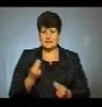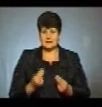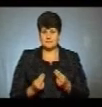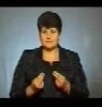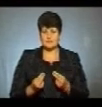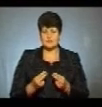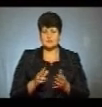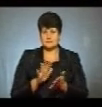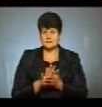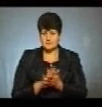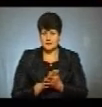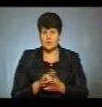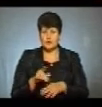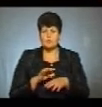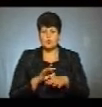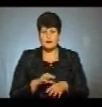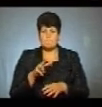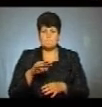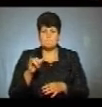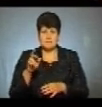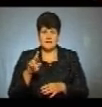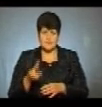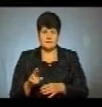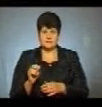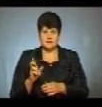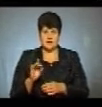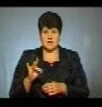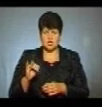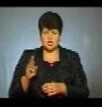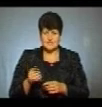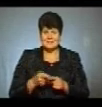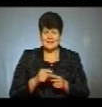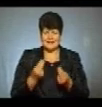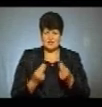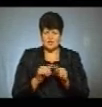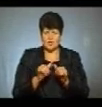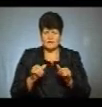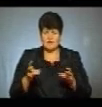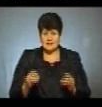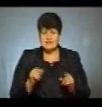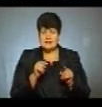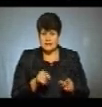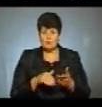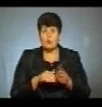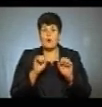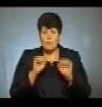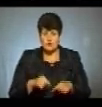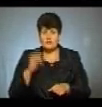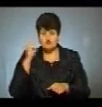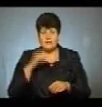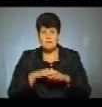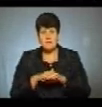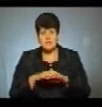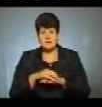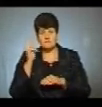професор педагогіки, еколог Мієт Барішич-Ружиць. Ці іграшки розвивальні. З їх допомогою можна вивчати математику і